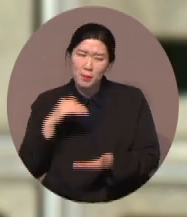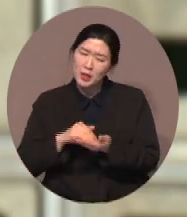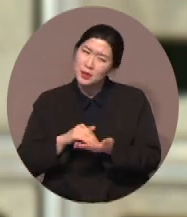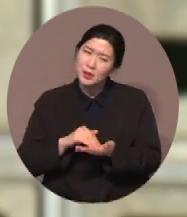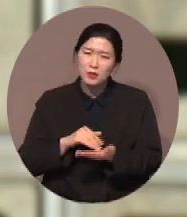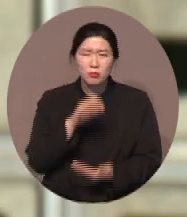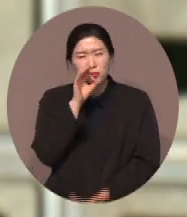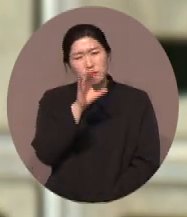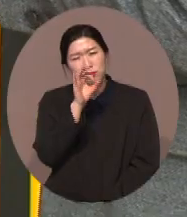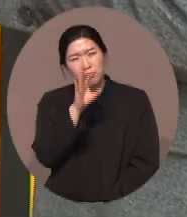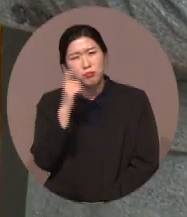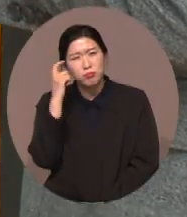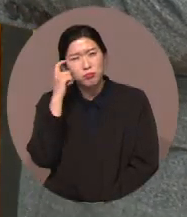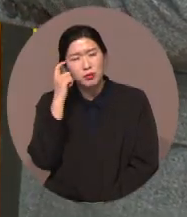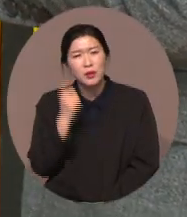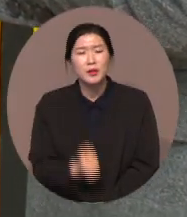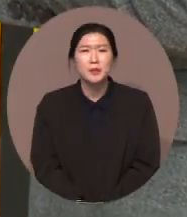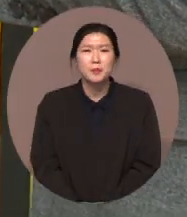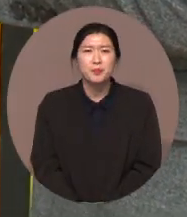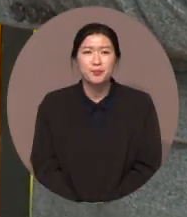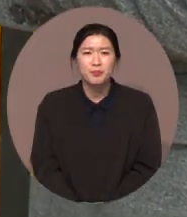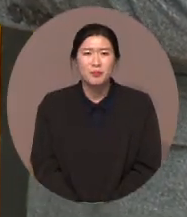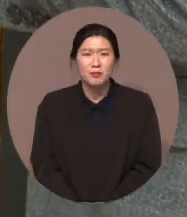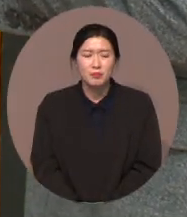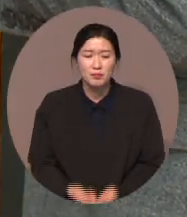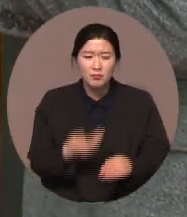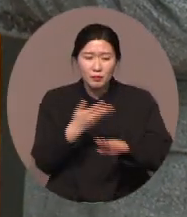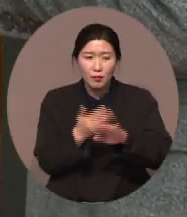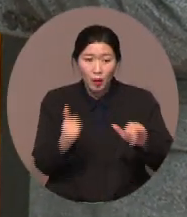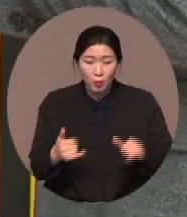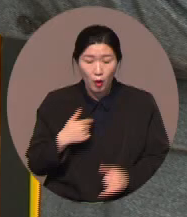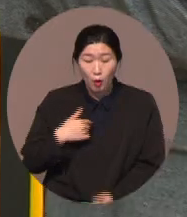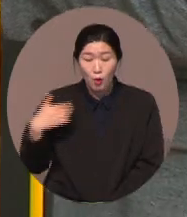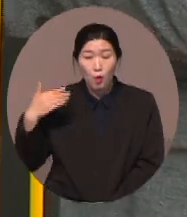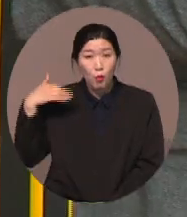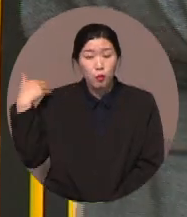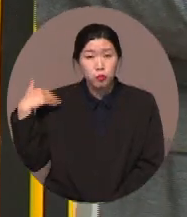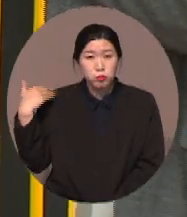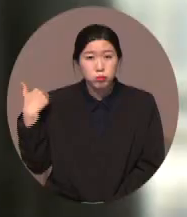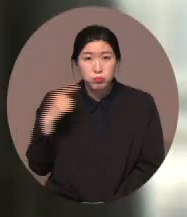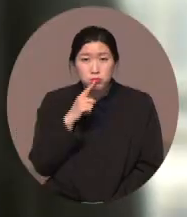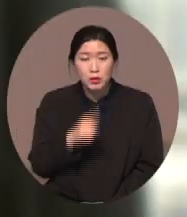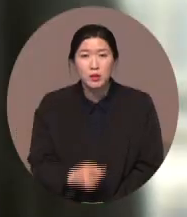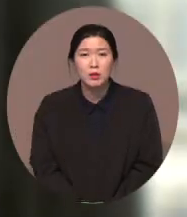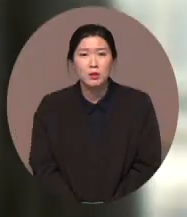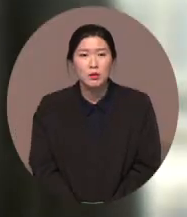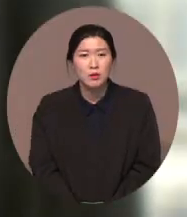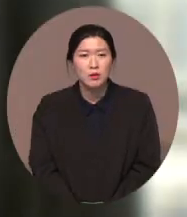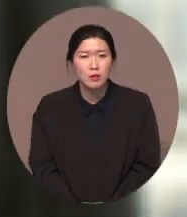못한다는 이야기입니다 또 다른 세입자 역시 이런 사정을 전혀 몰랐습니다